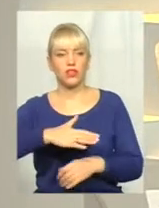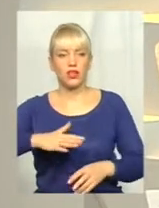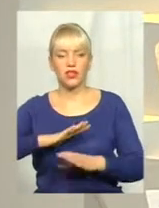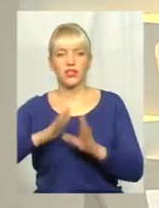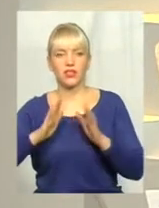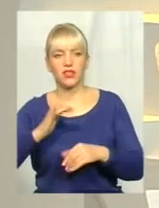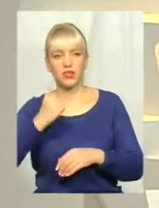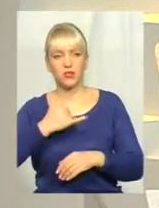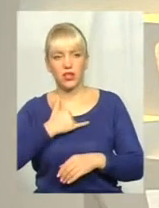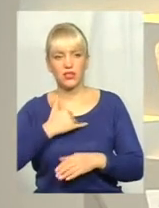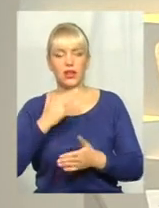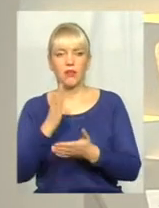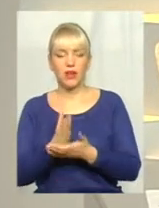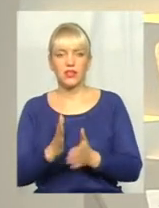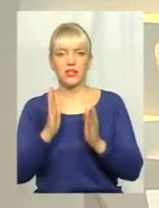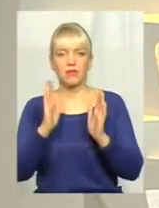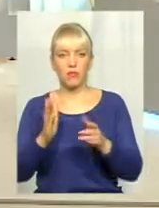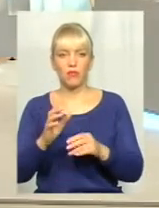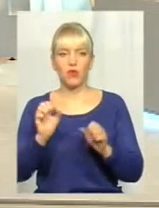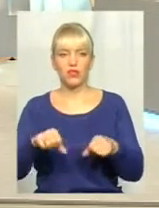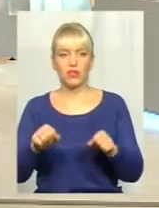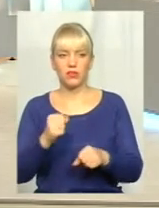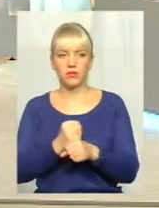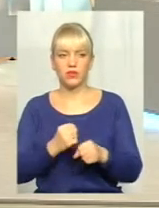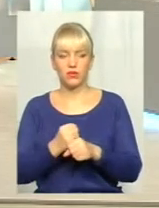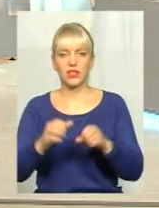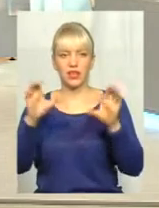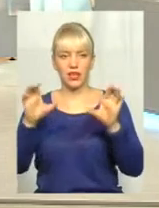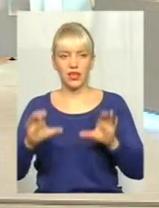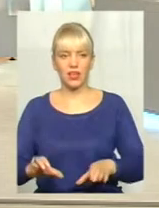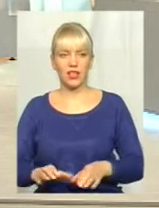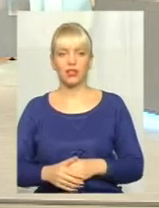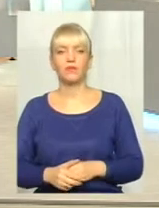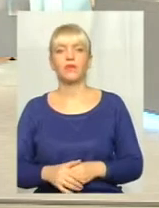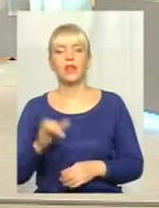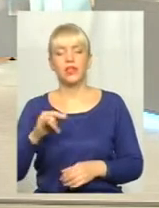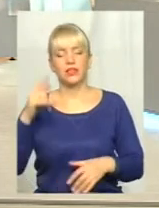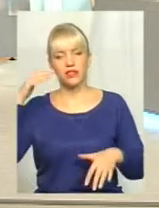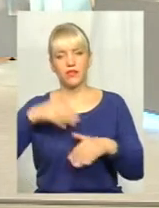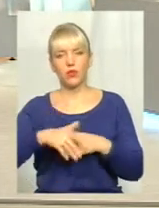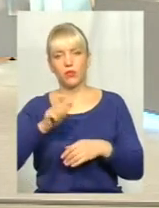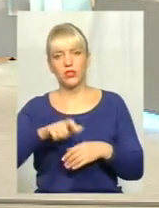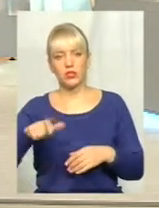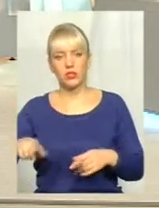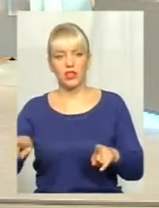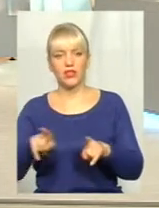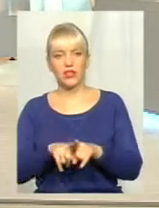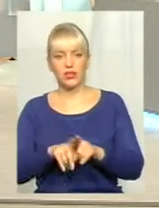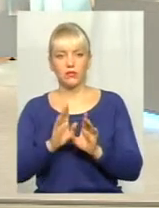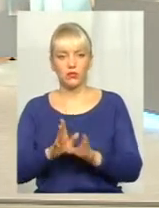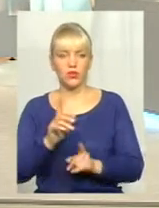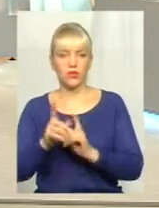нас, матиме можливість працювати легально, і свідомість людей теж